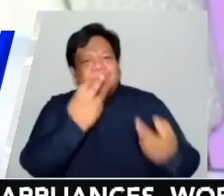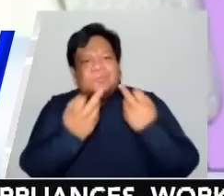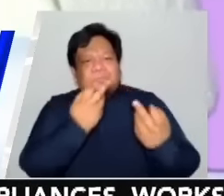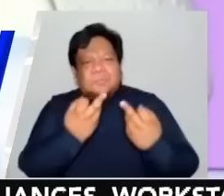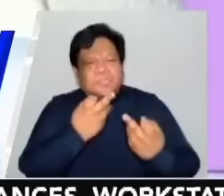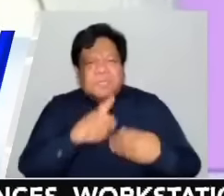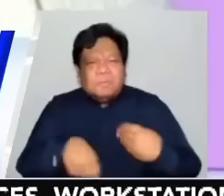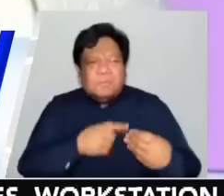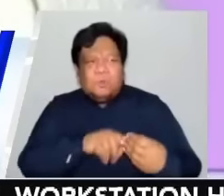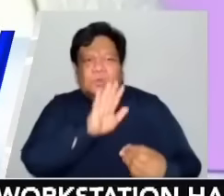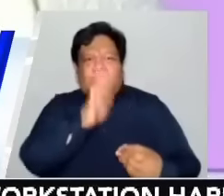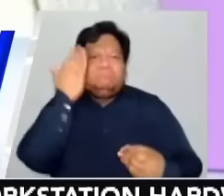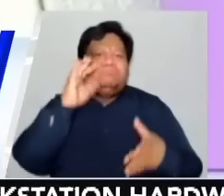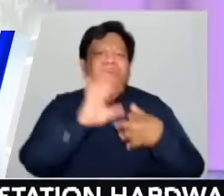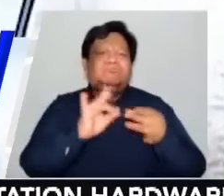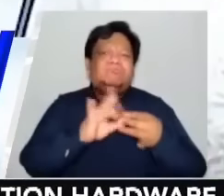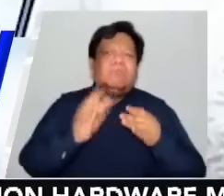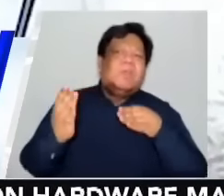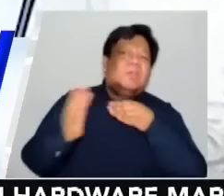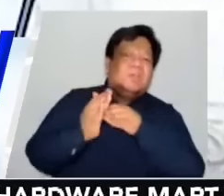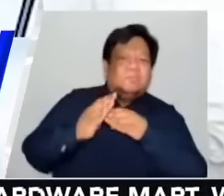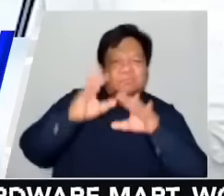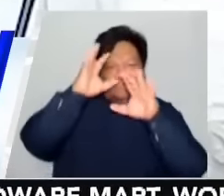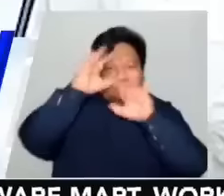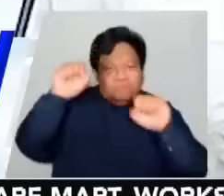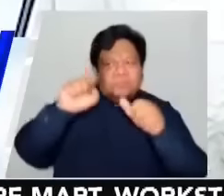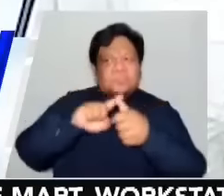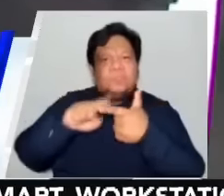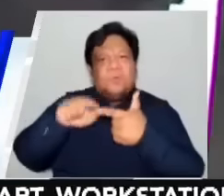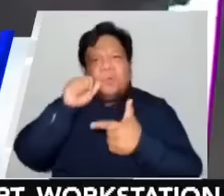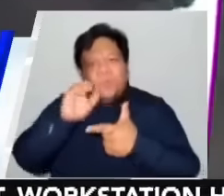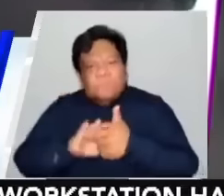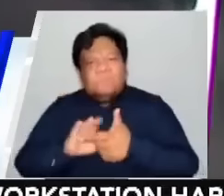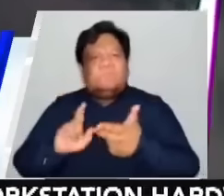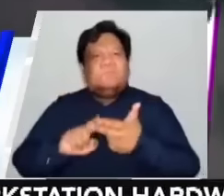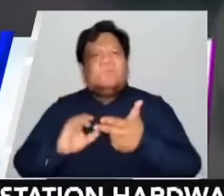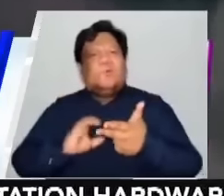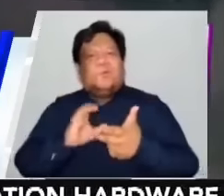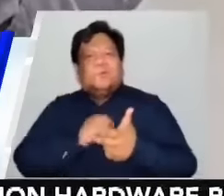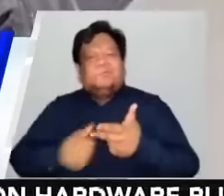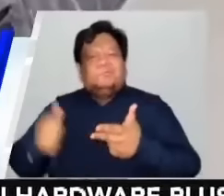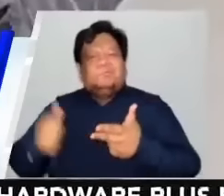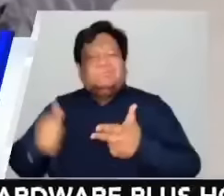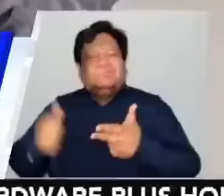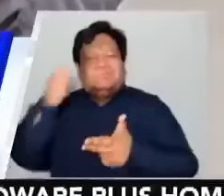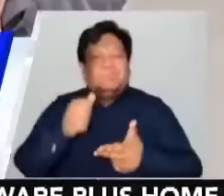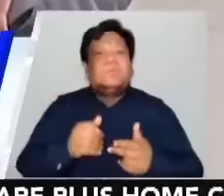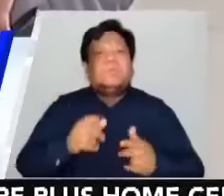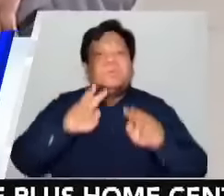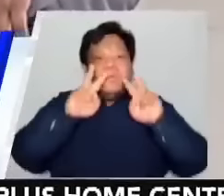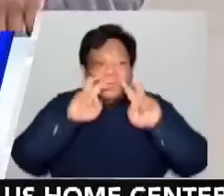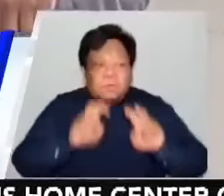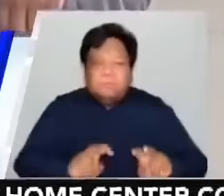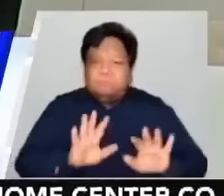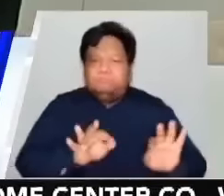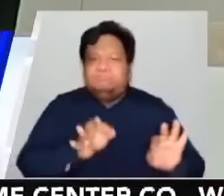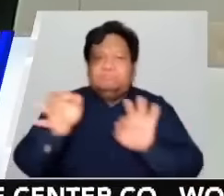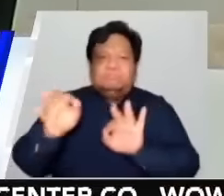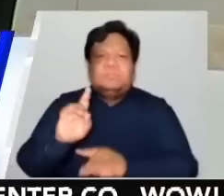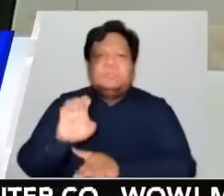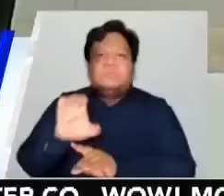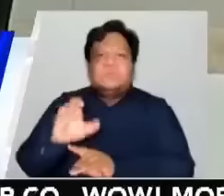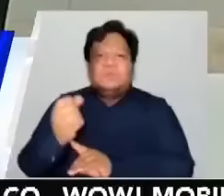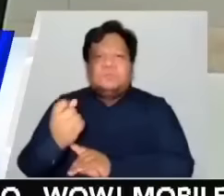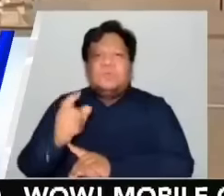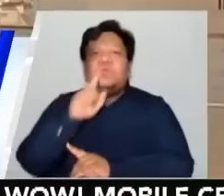pangulo first lady at house speaker iniurong sa December 11 ang imbestigasyon na Nakatakda sana noong Biyernes